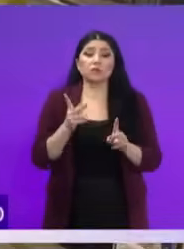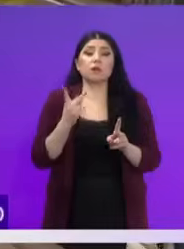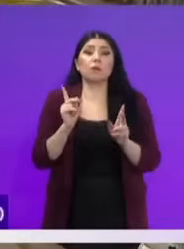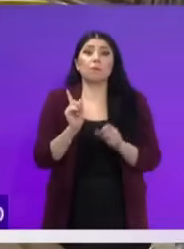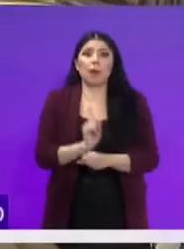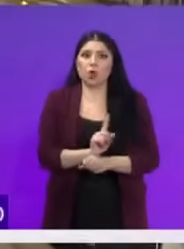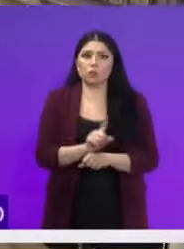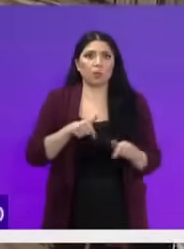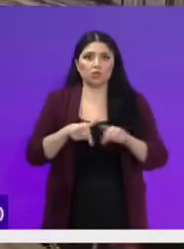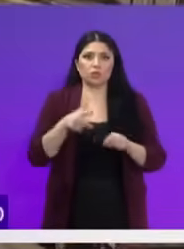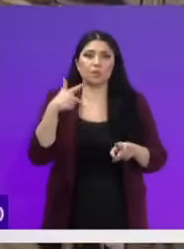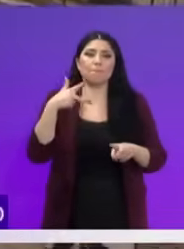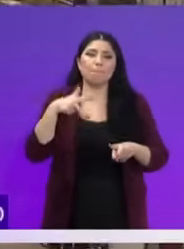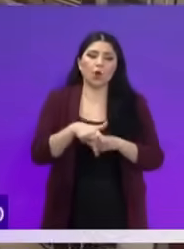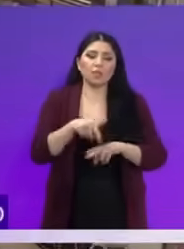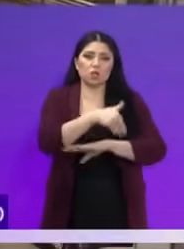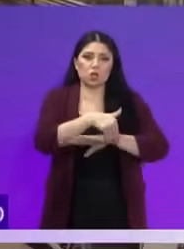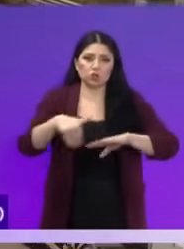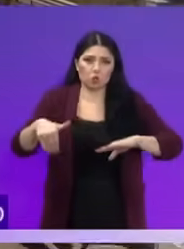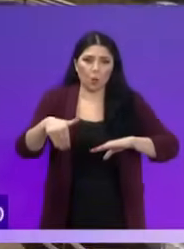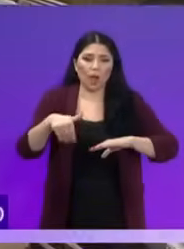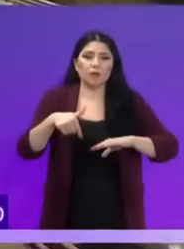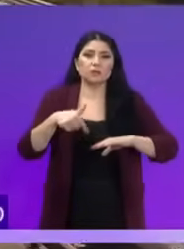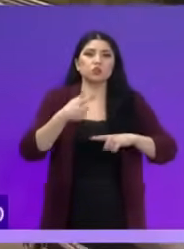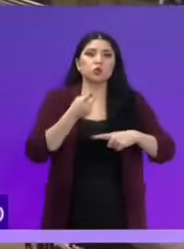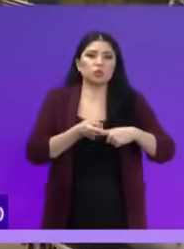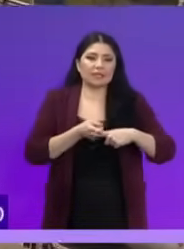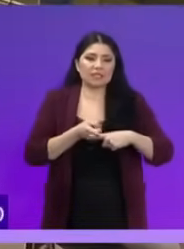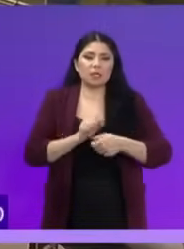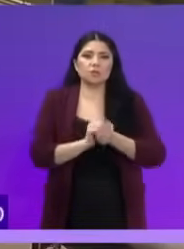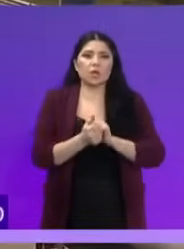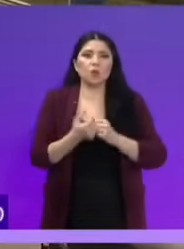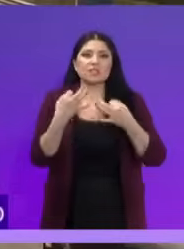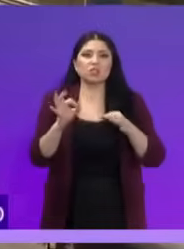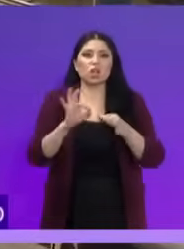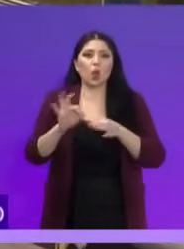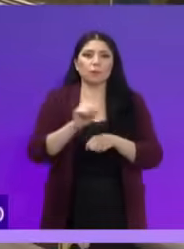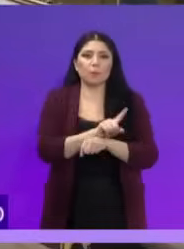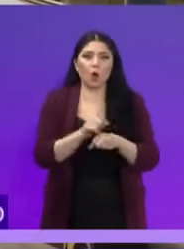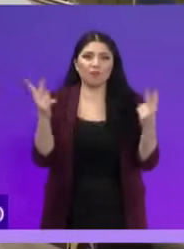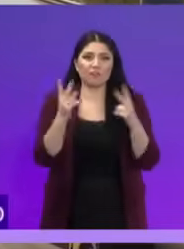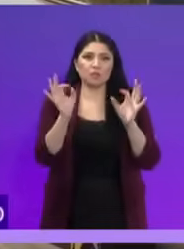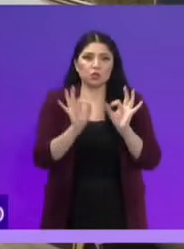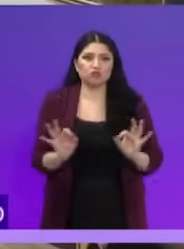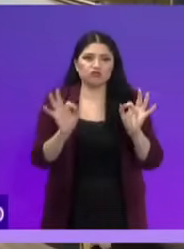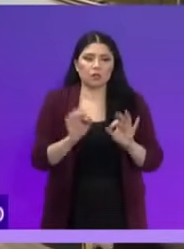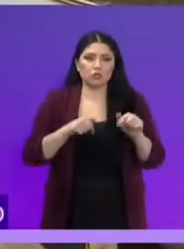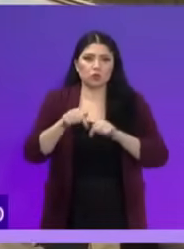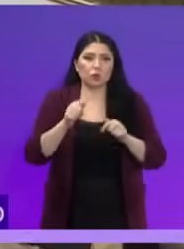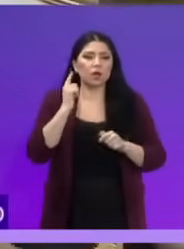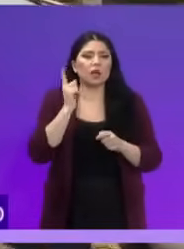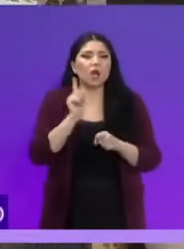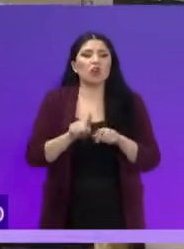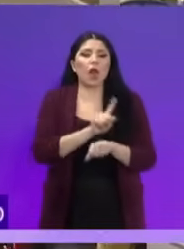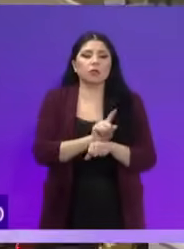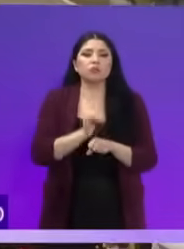blocheze șoselele, fie să circule cu o viteză foarte redusă de aproximativ 10 km pe oră. În același timp, claxonează